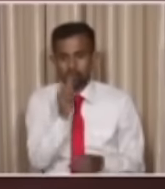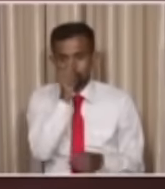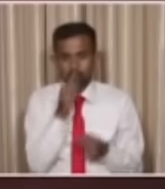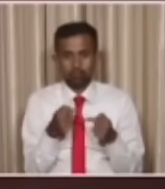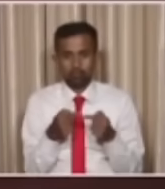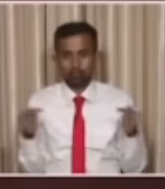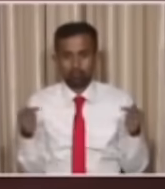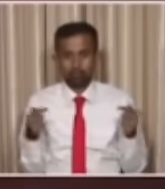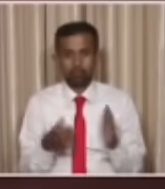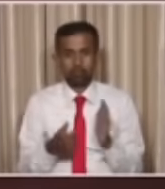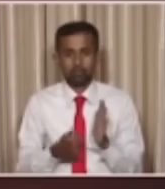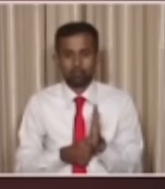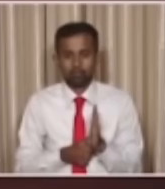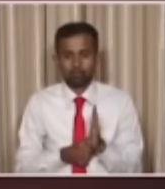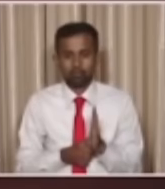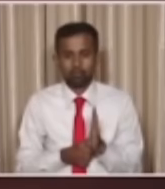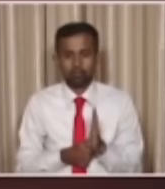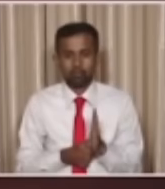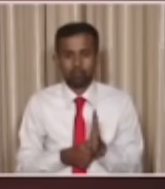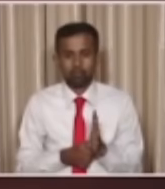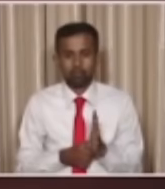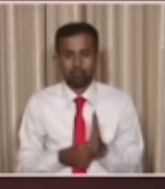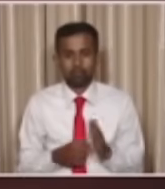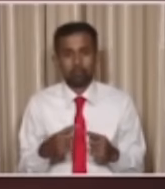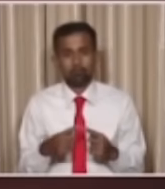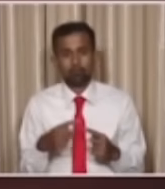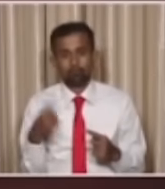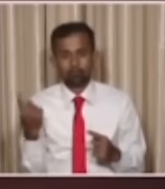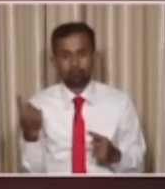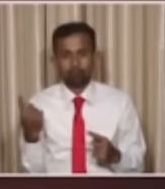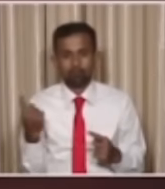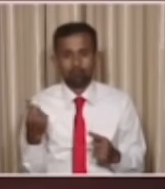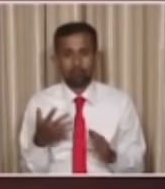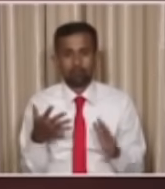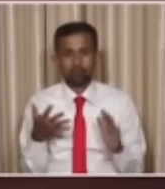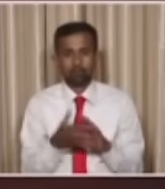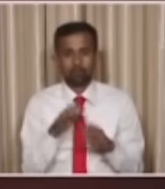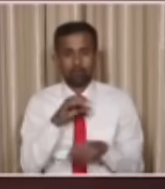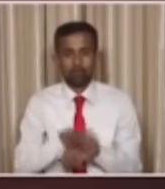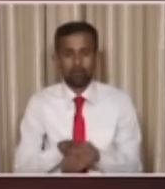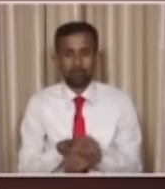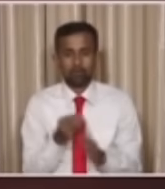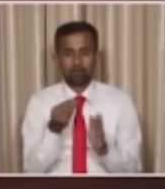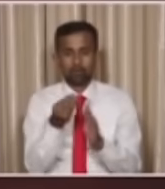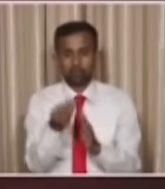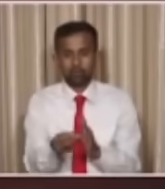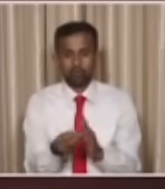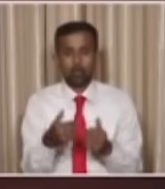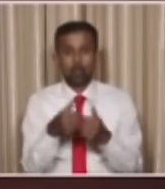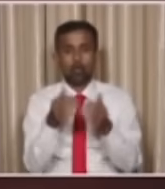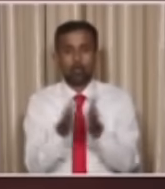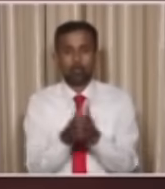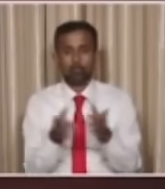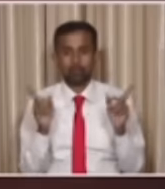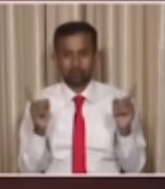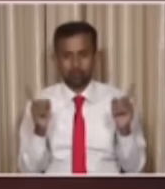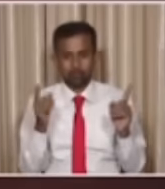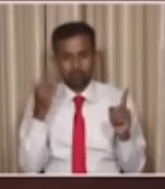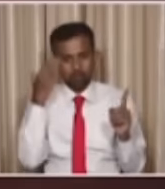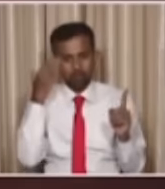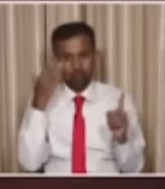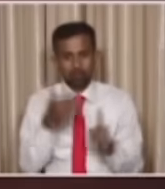පනත. ඒකේ ගරු සභාපතිතුමනි වෙනමම වරදක් හඳුන්වලා දීලා තියෙනවා ඕනෑම ක්‍රීඩාවක්